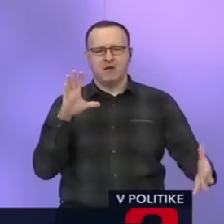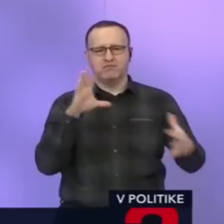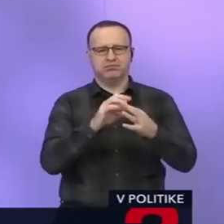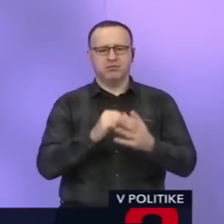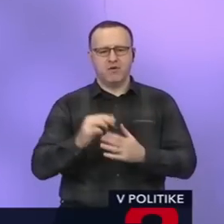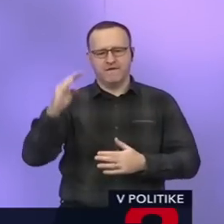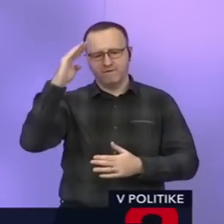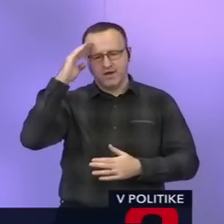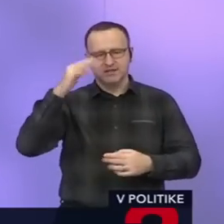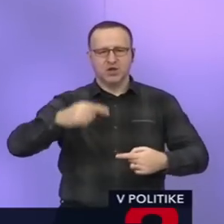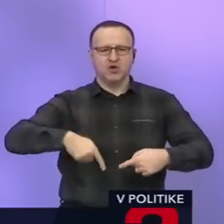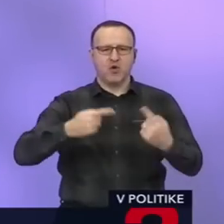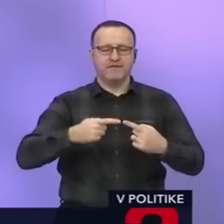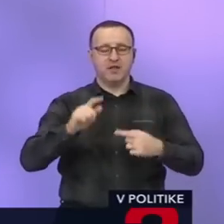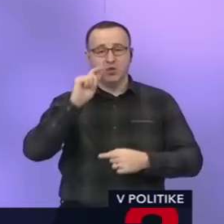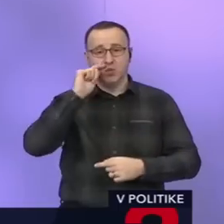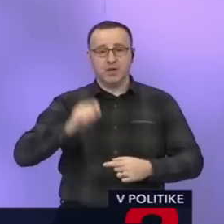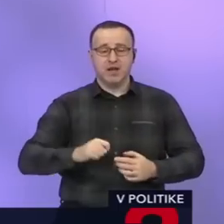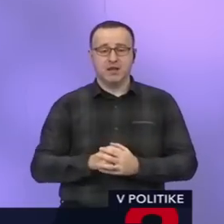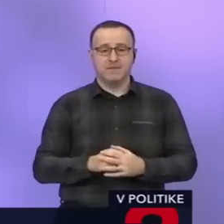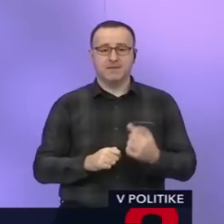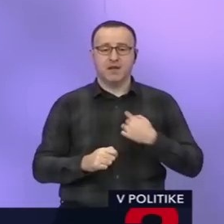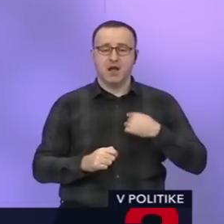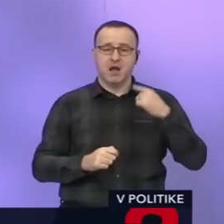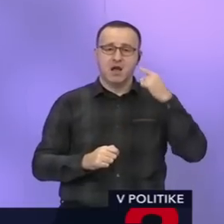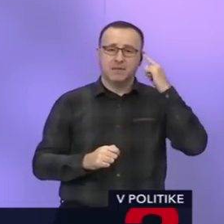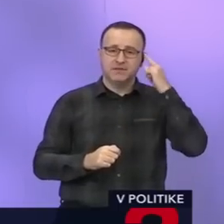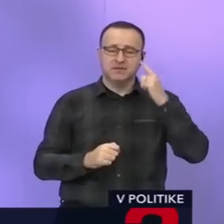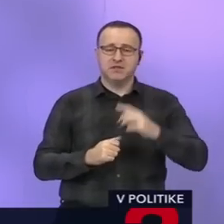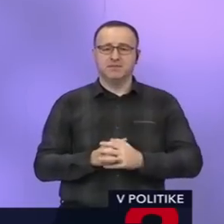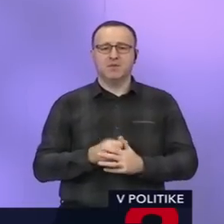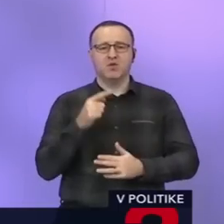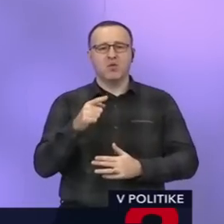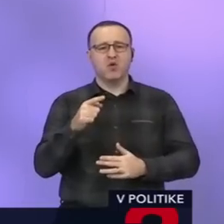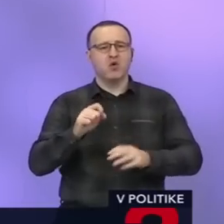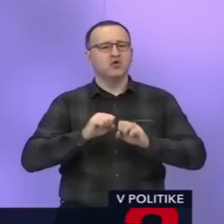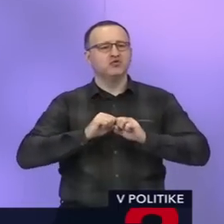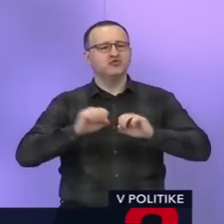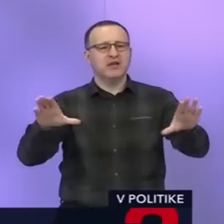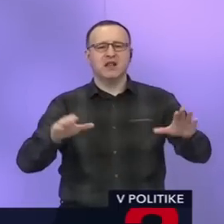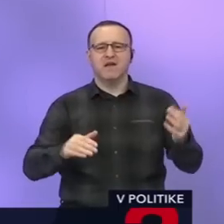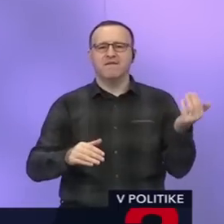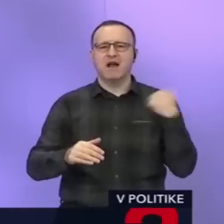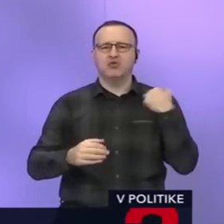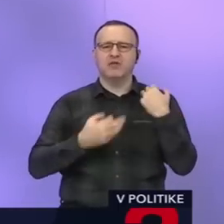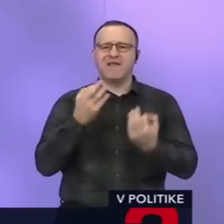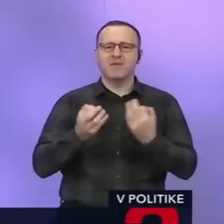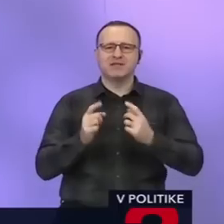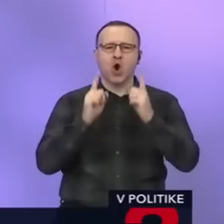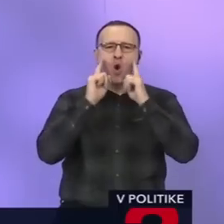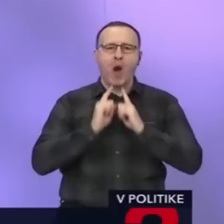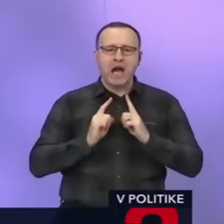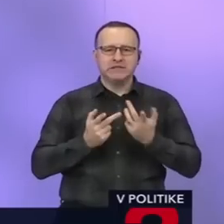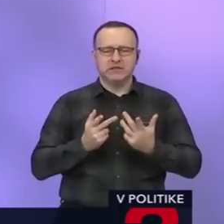vojenský konflikt na Ukrajine. A myslím si, že toto šírenie hoaxov, dezinformácií nepomáha. Ale tu